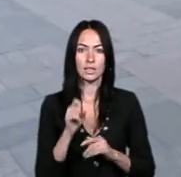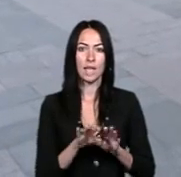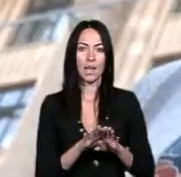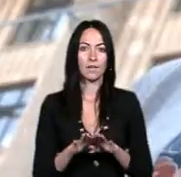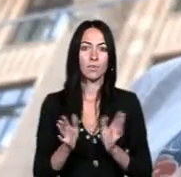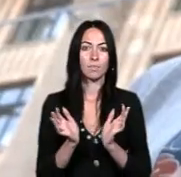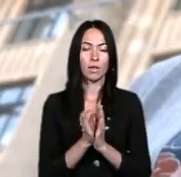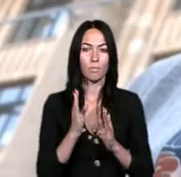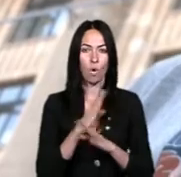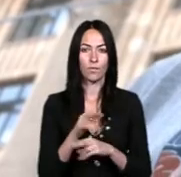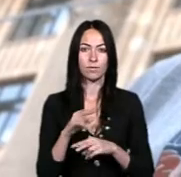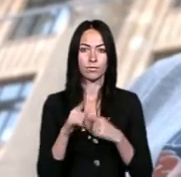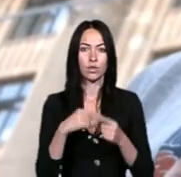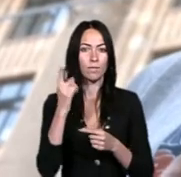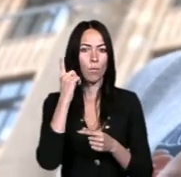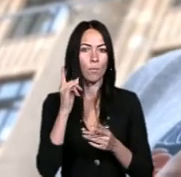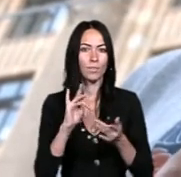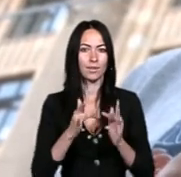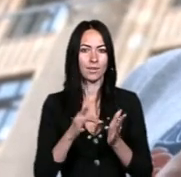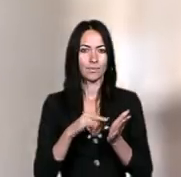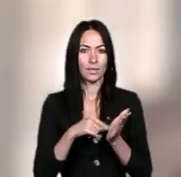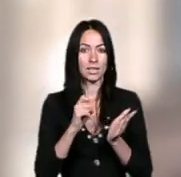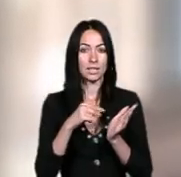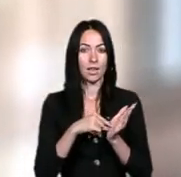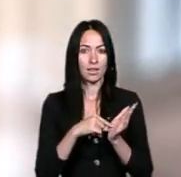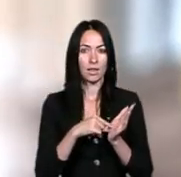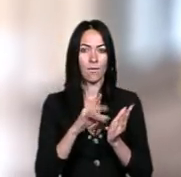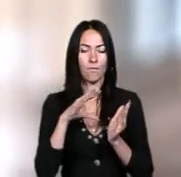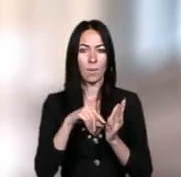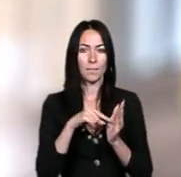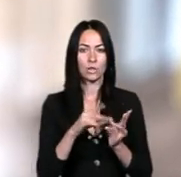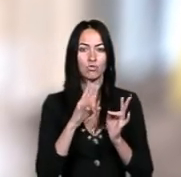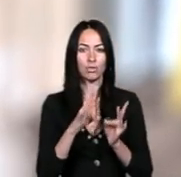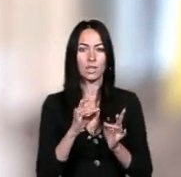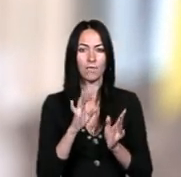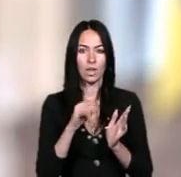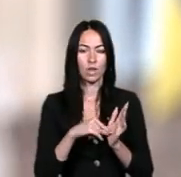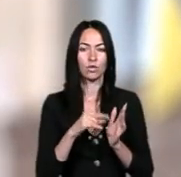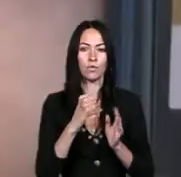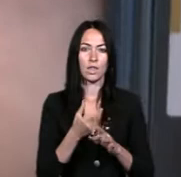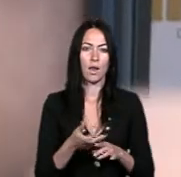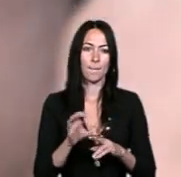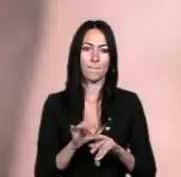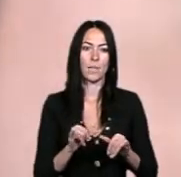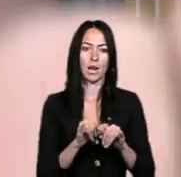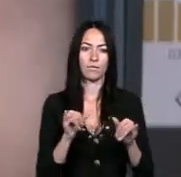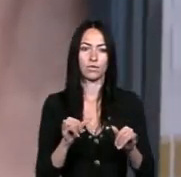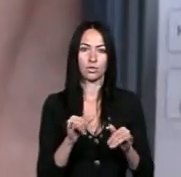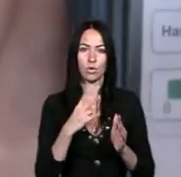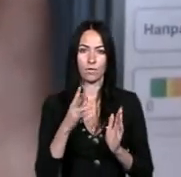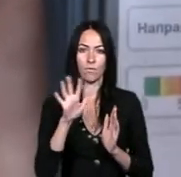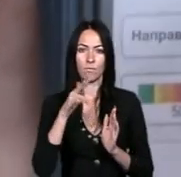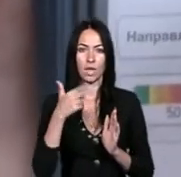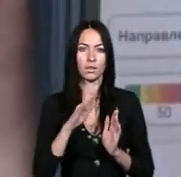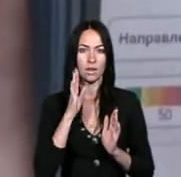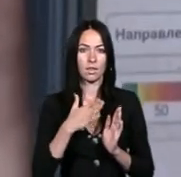забрудненості повітря стежить через мобільний додаток. І за ним вміст шкідливих речовин в повітрі перевищений. От в 5.30 ранку на